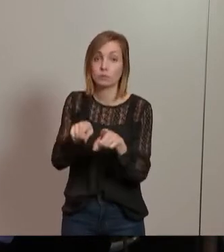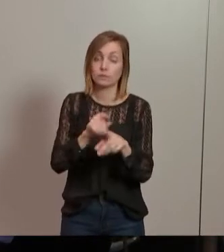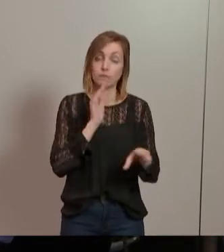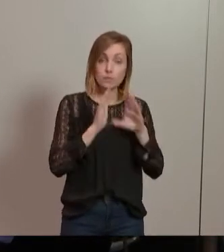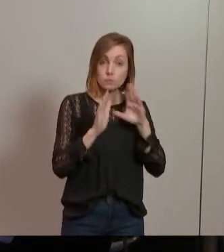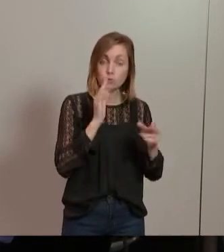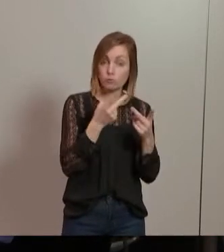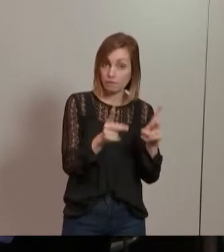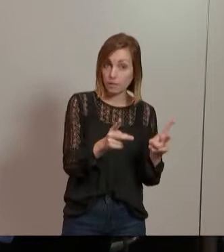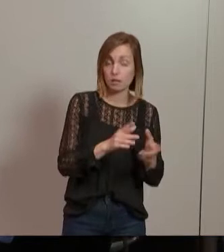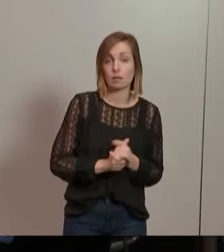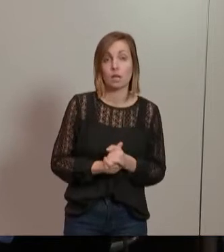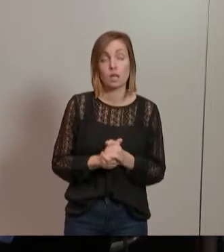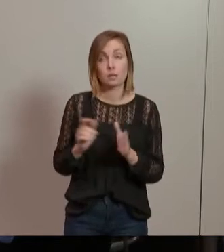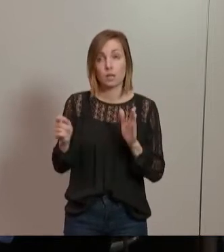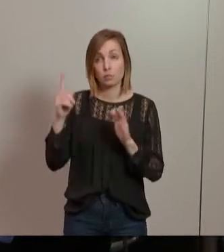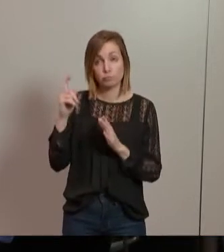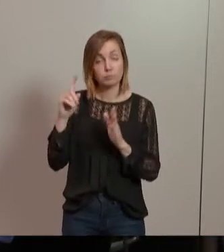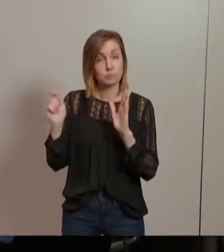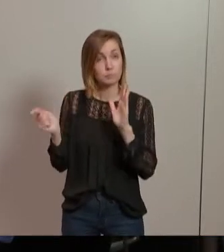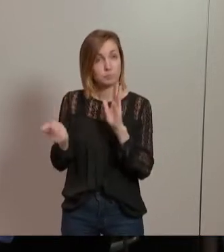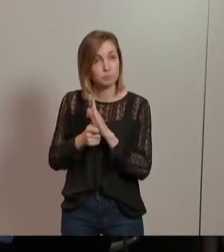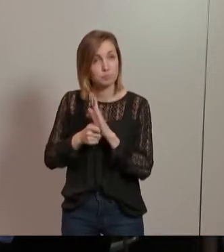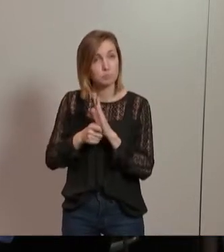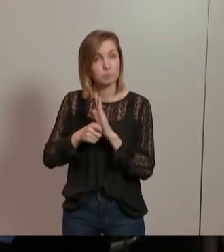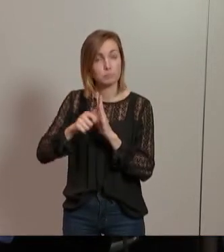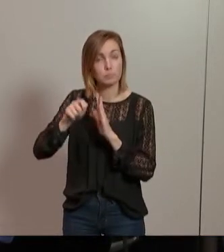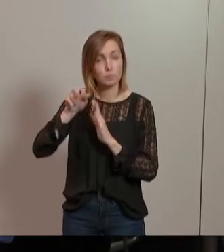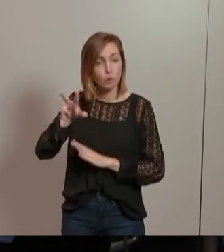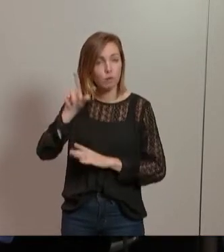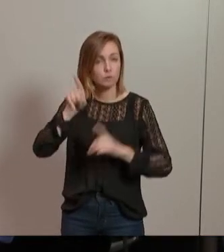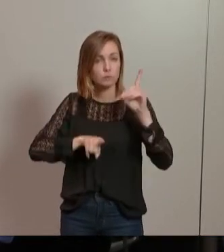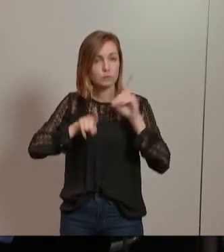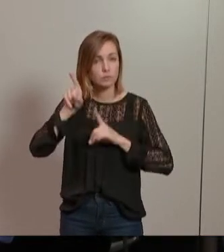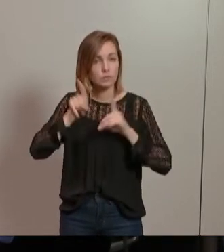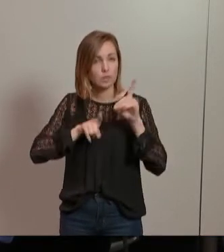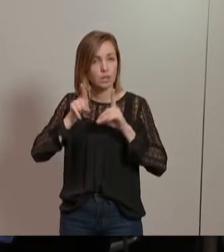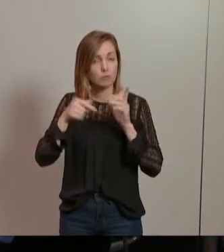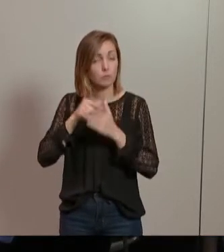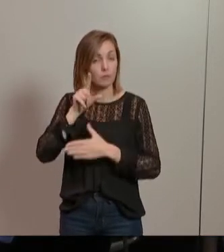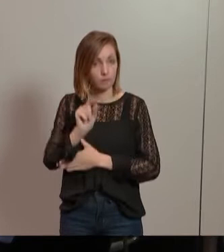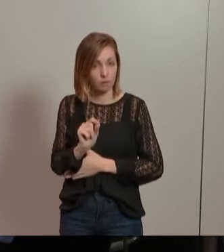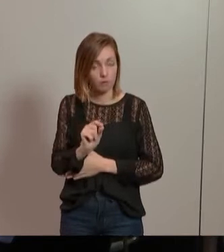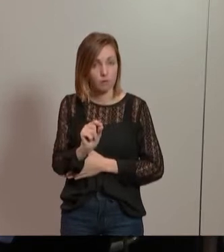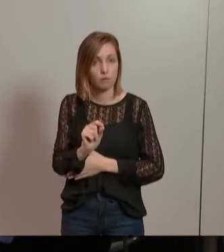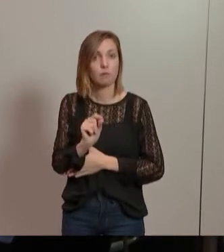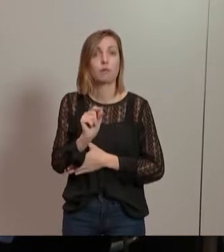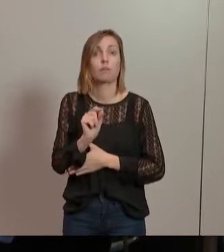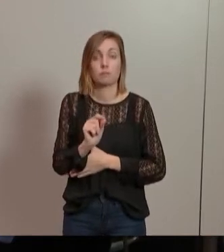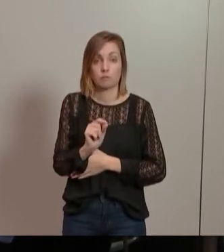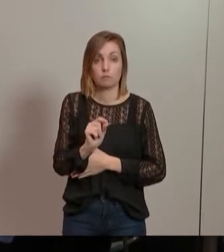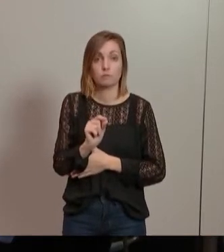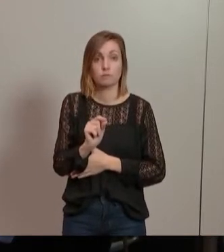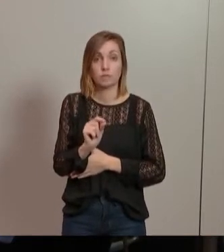ville. Ça date du 3. La première retransmission date du 3 juillet 2020. Et on